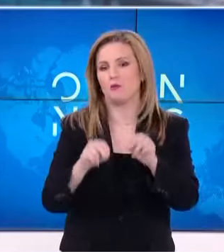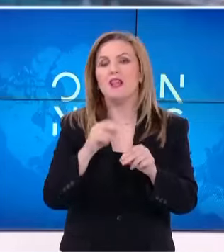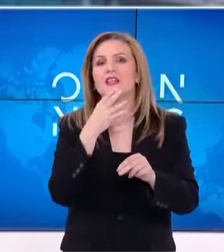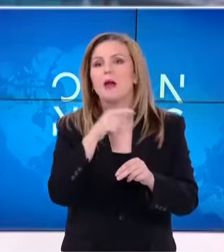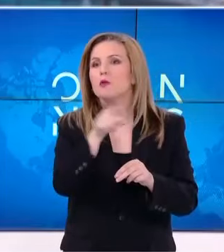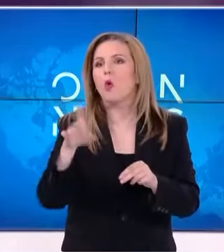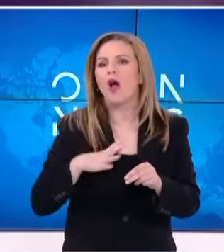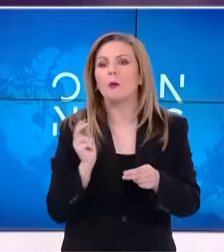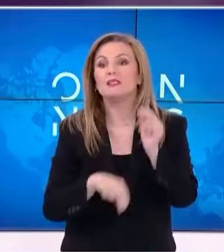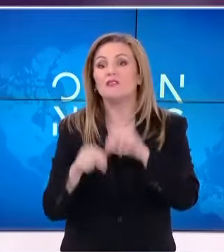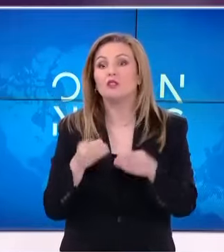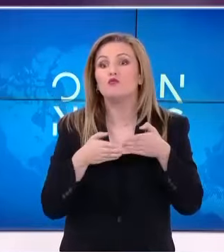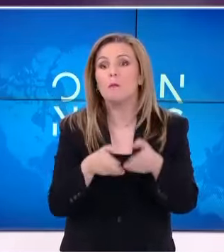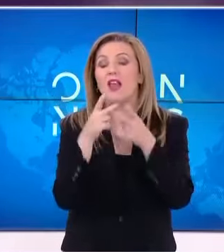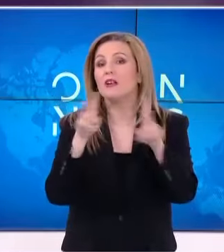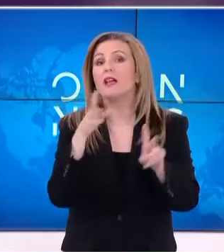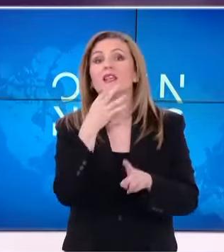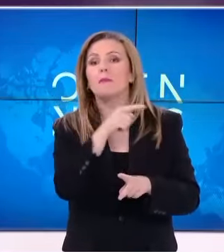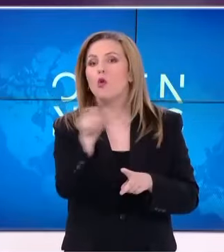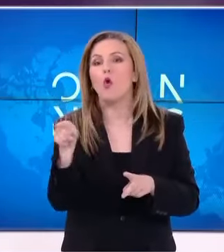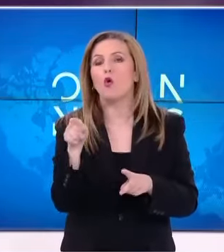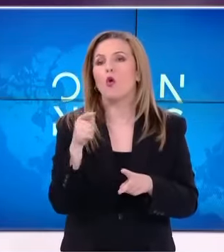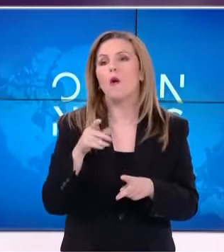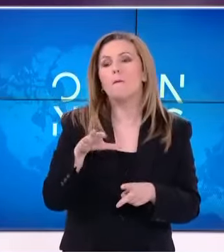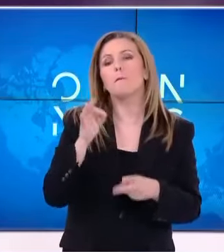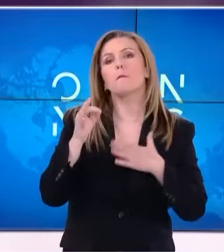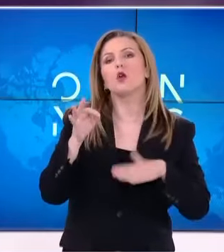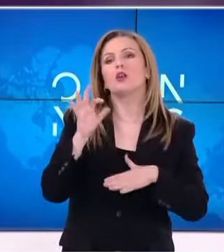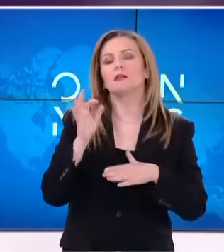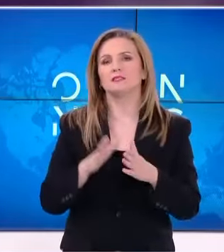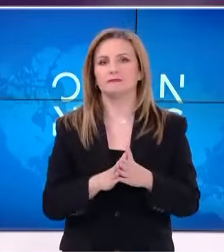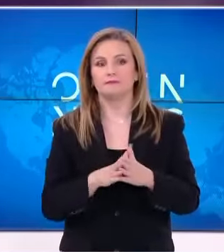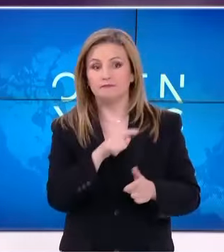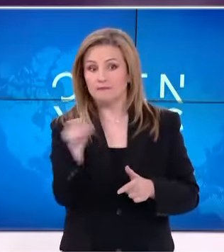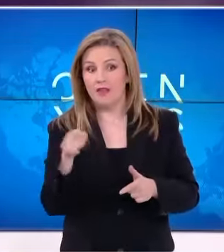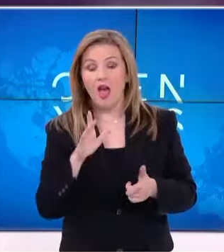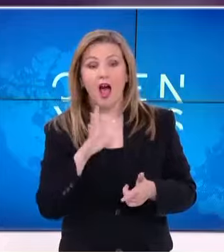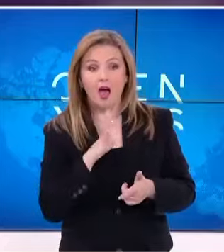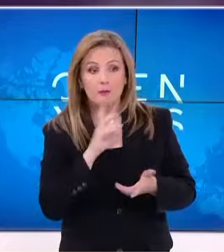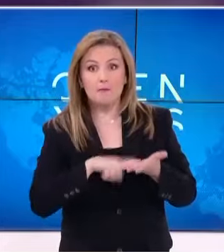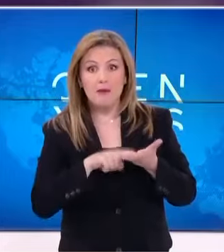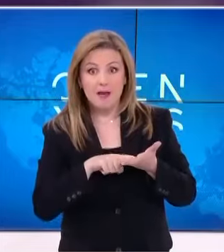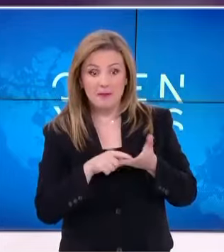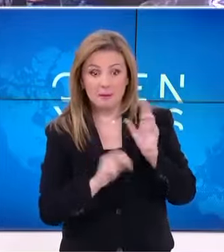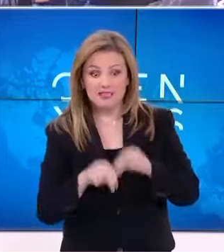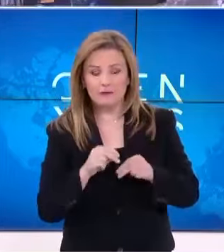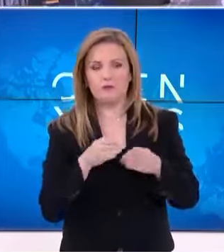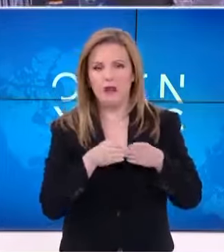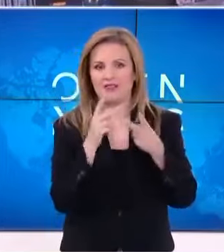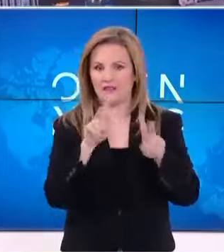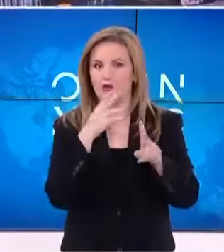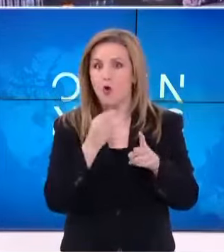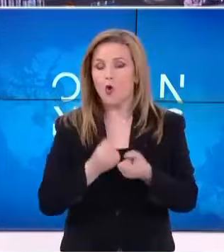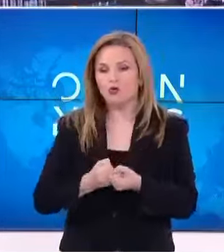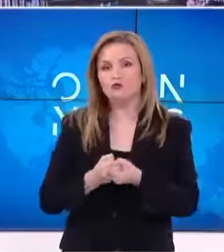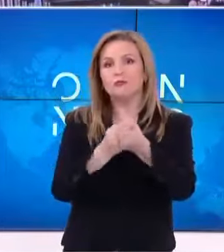πλεύση ελευθερίας να ψηφίσουν οι πολίτες πλεύση ελευθερίας διότι έτσι δίνουν δύναμη